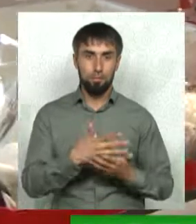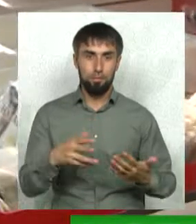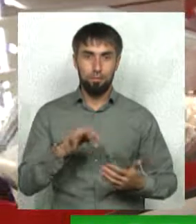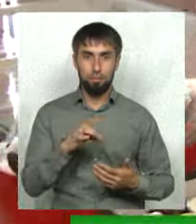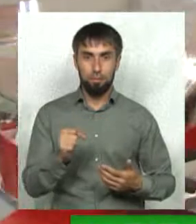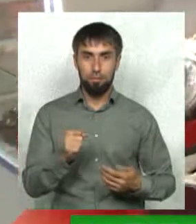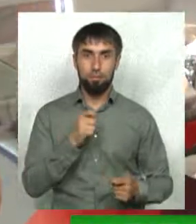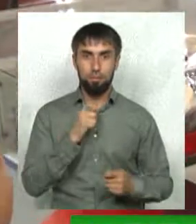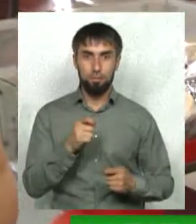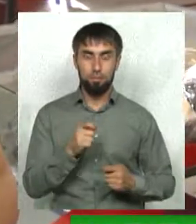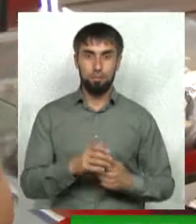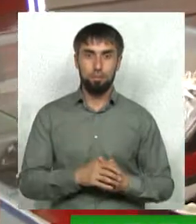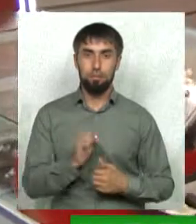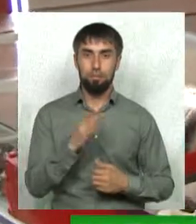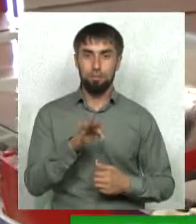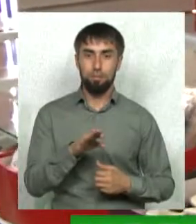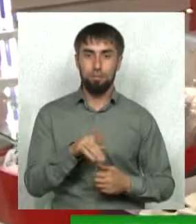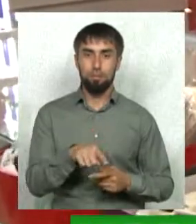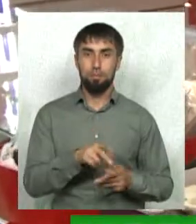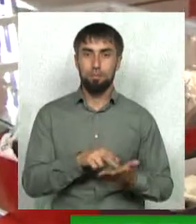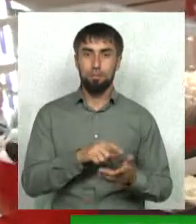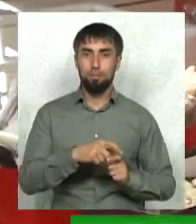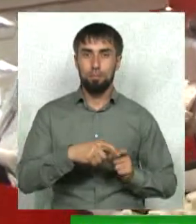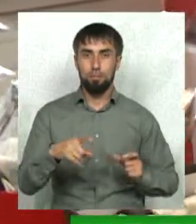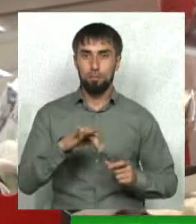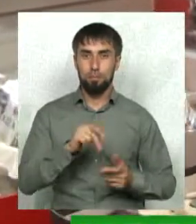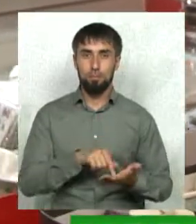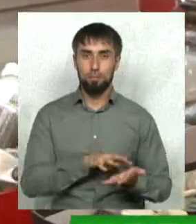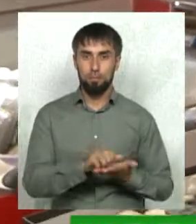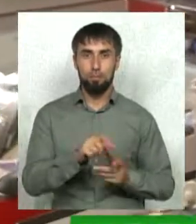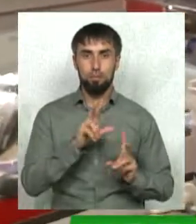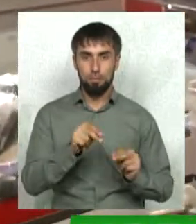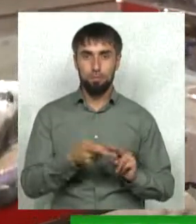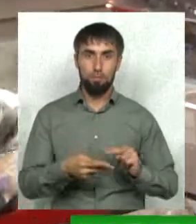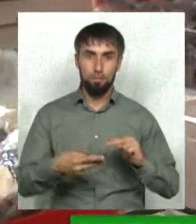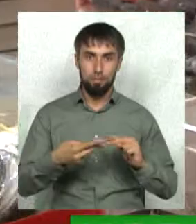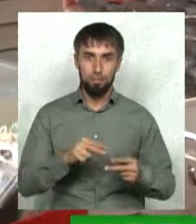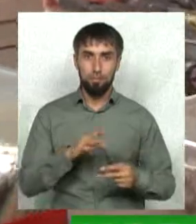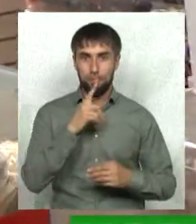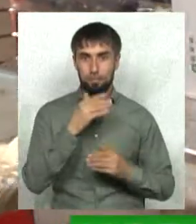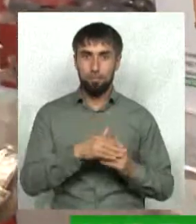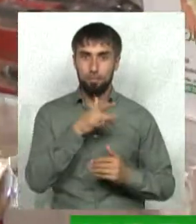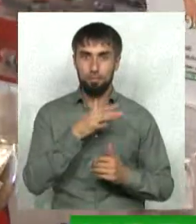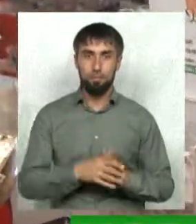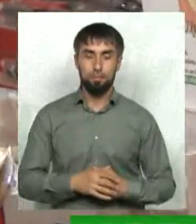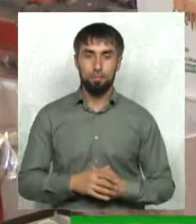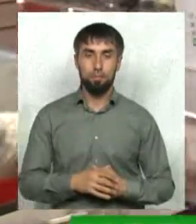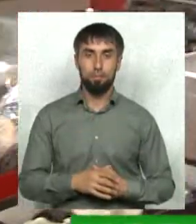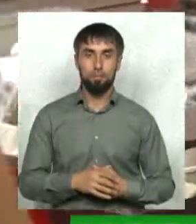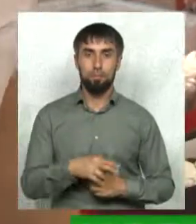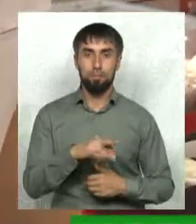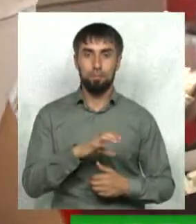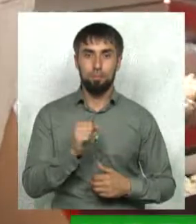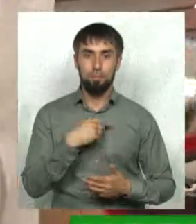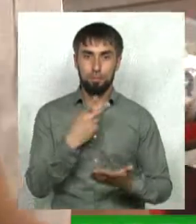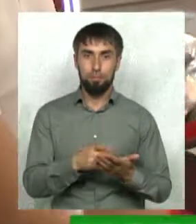меры соблюдаются. А вот стертые ограничительные разметки обещают обновить в ближайшее время. Полосы, я вижу,